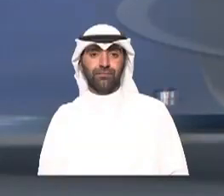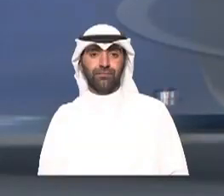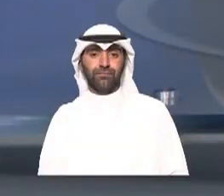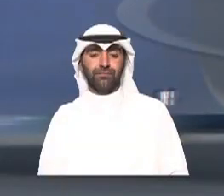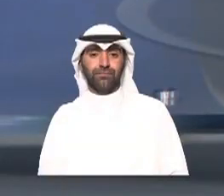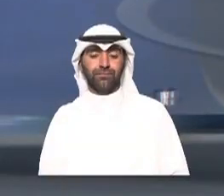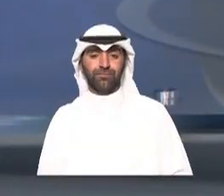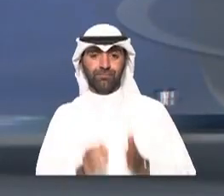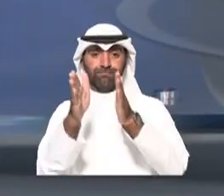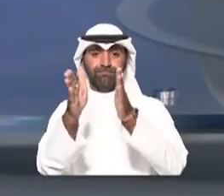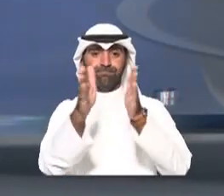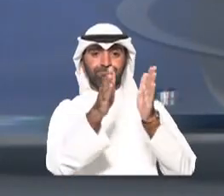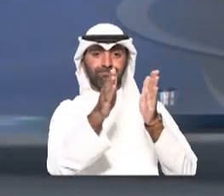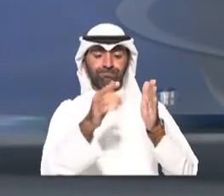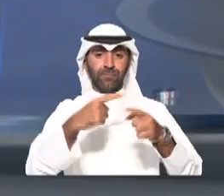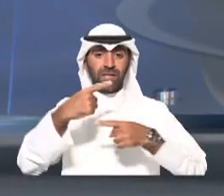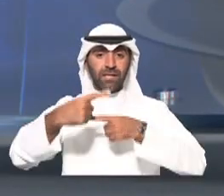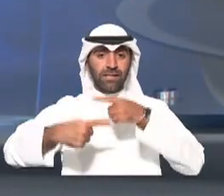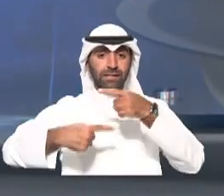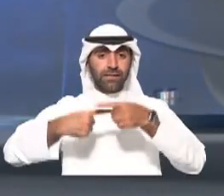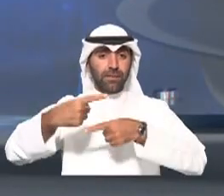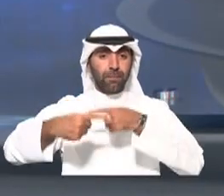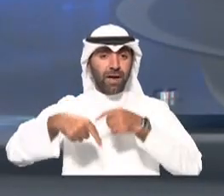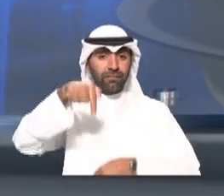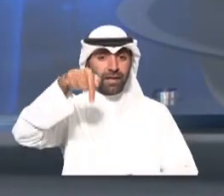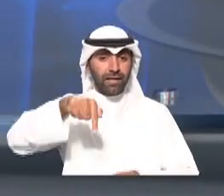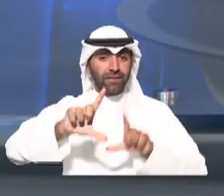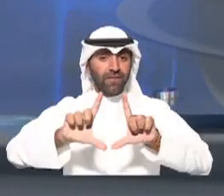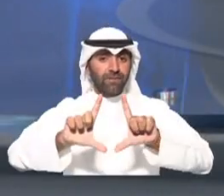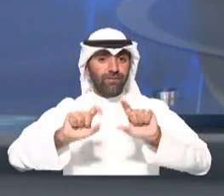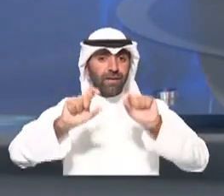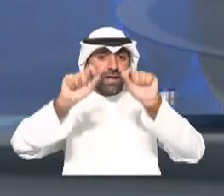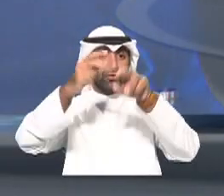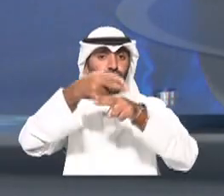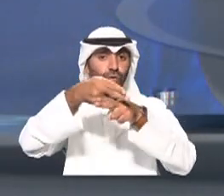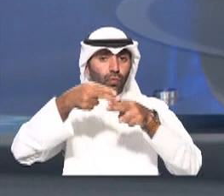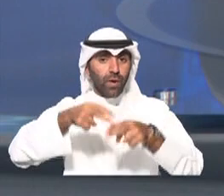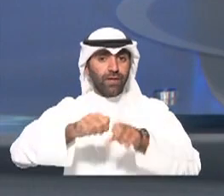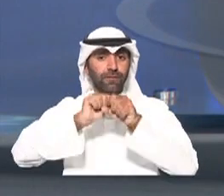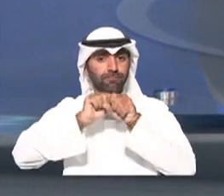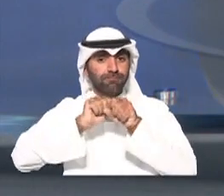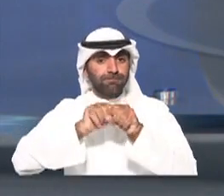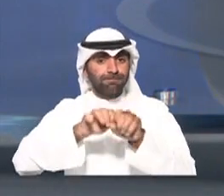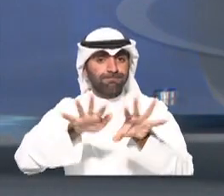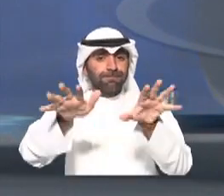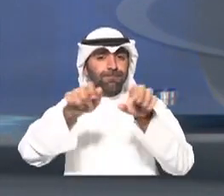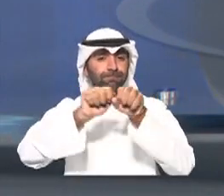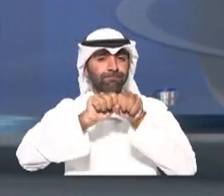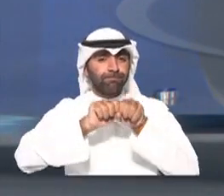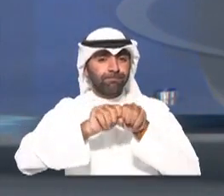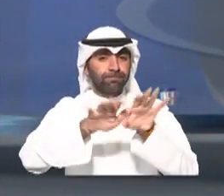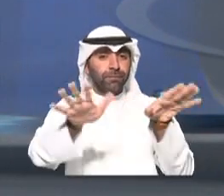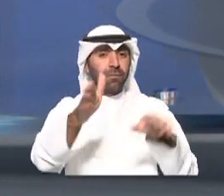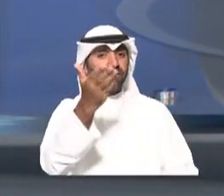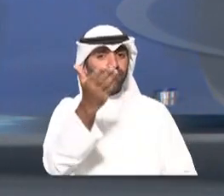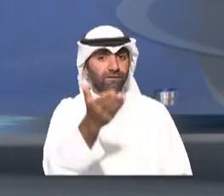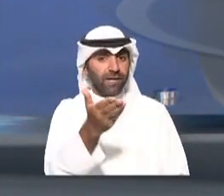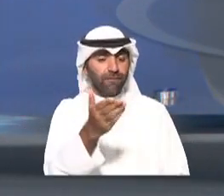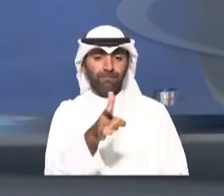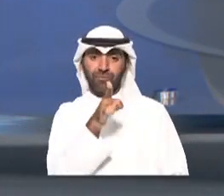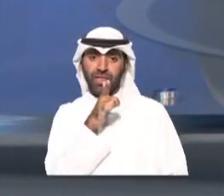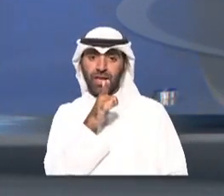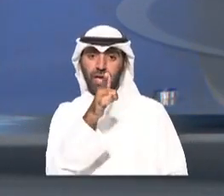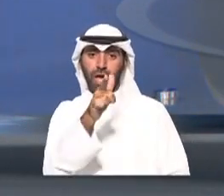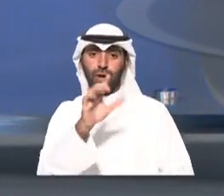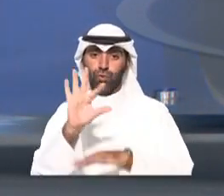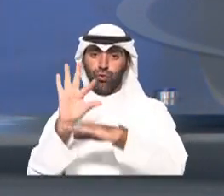في ظل استمرار ارتفاع المنحنى الوبائي في البلاد، حذر عدد من الأطباء والمختصين من خطورة التجمعات البشرية الكبيرة